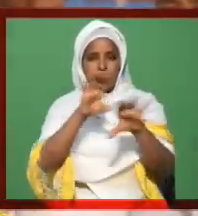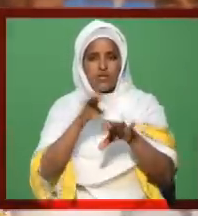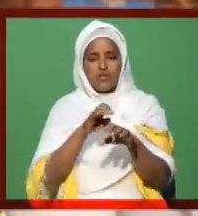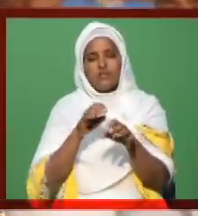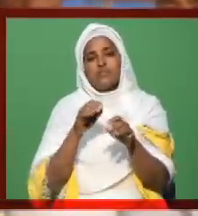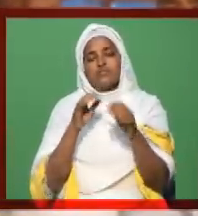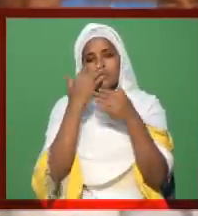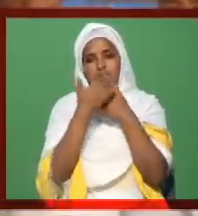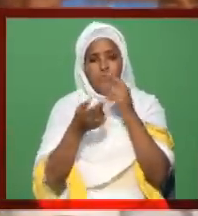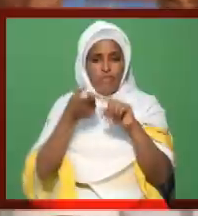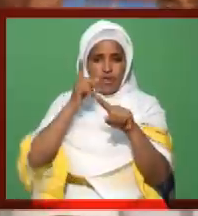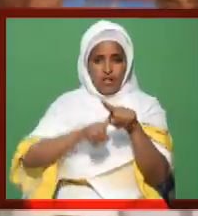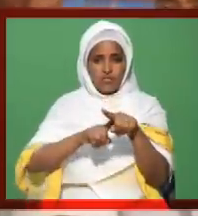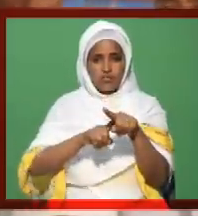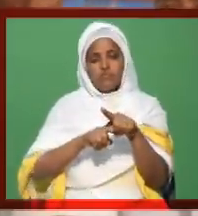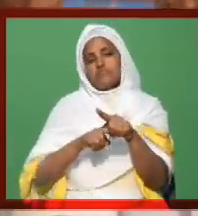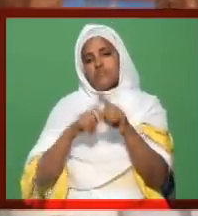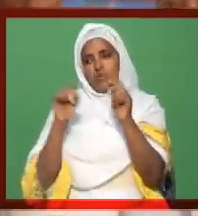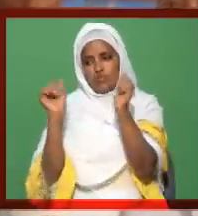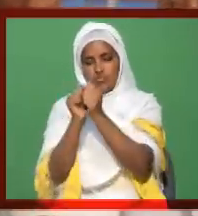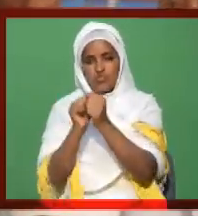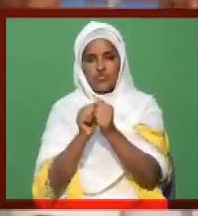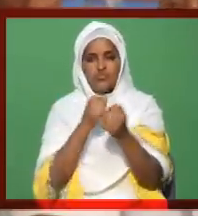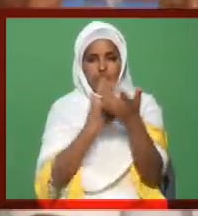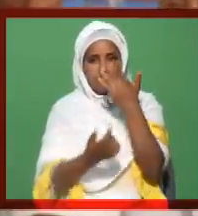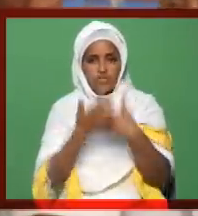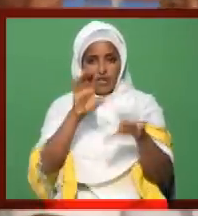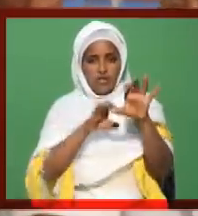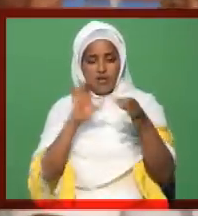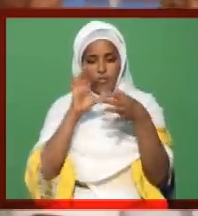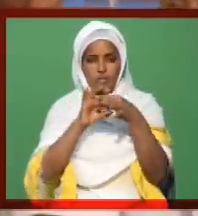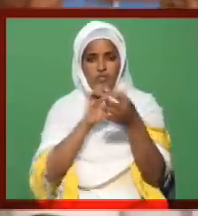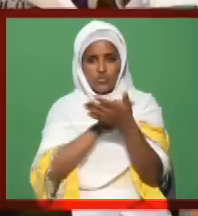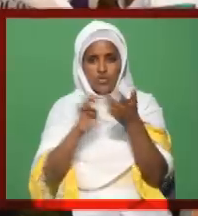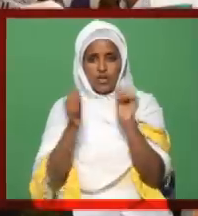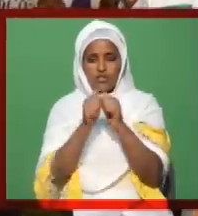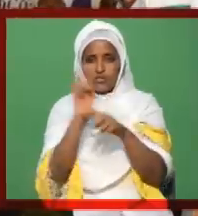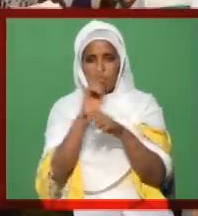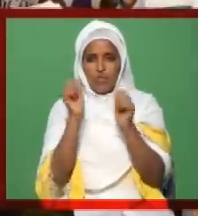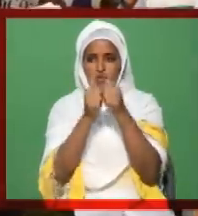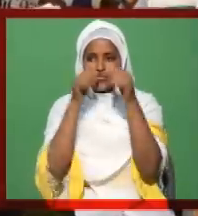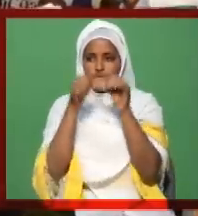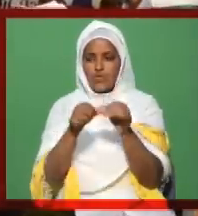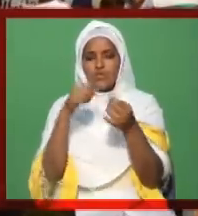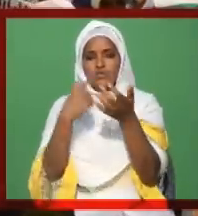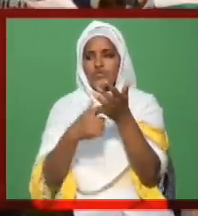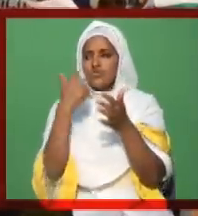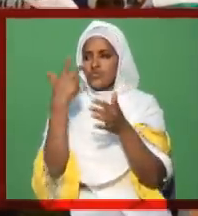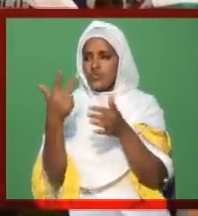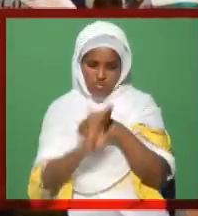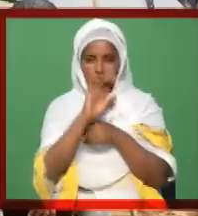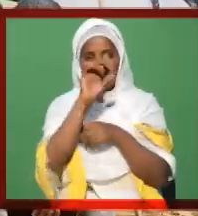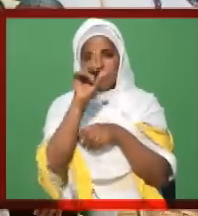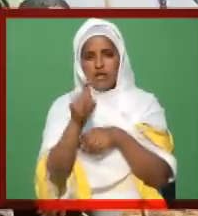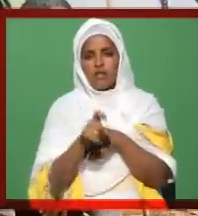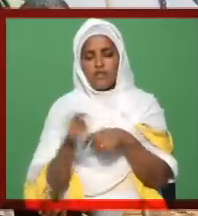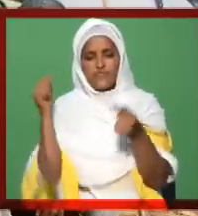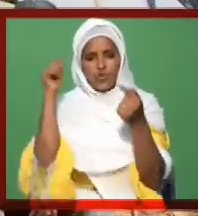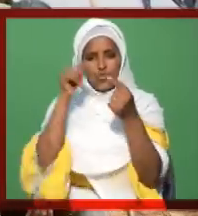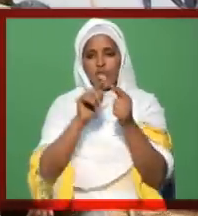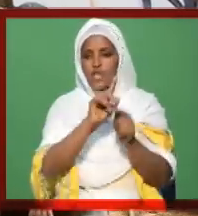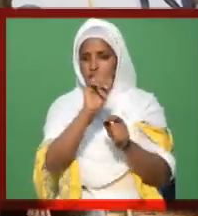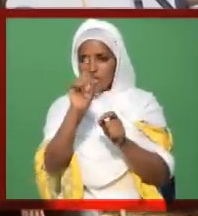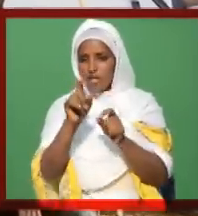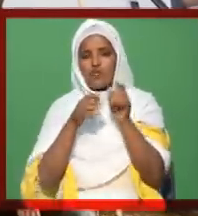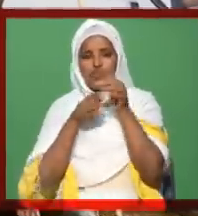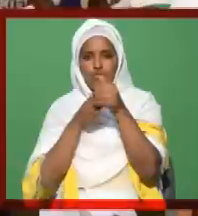ማርያም ከመምህራኑ ጋር ቆይታ ያደርጋል። ከማህበረ ቅዱሳን ቴሌቪዥን ጋር አብራችሁን ቆዩ። እዚህ ሶስት አባቶች አሉ። ወደ